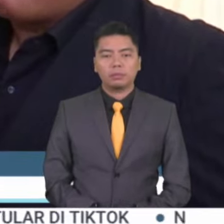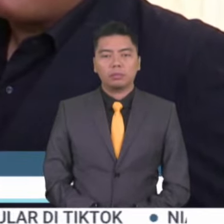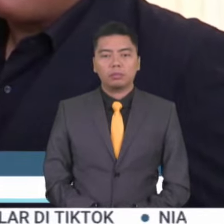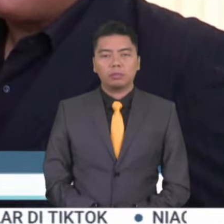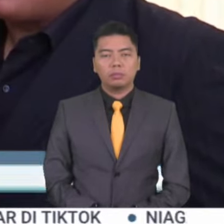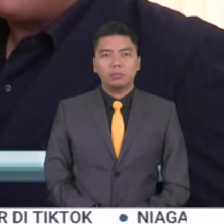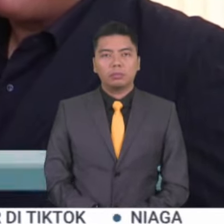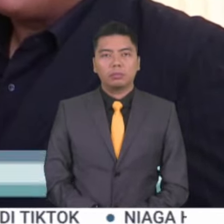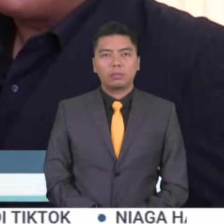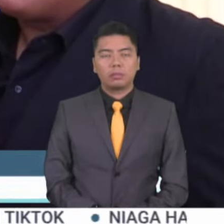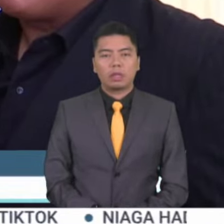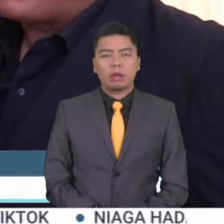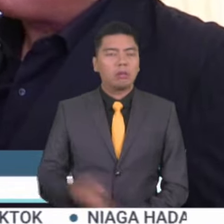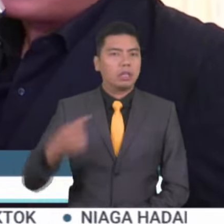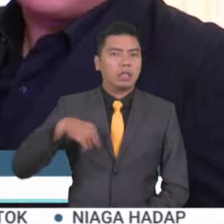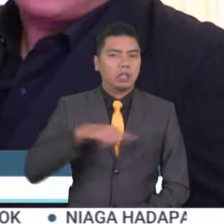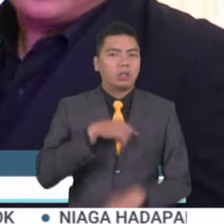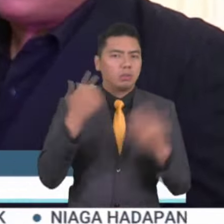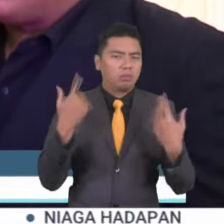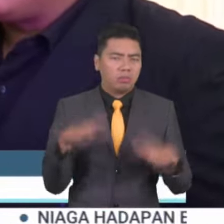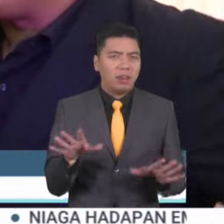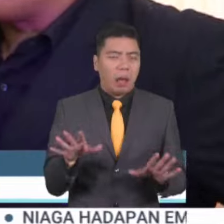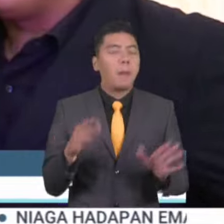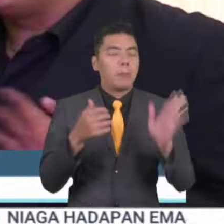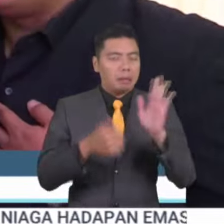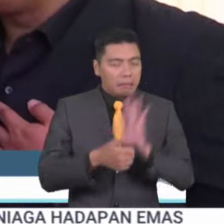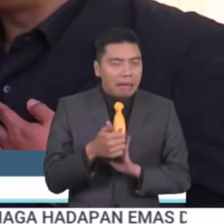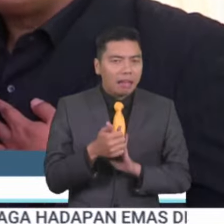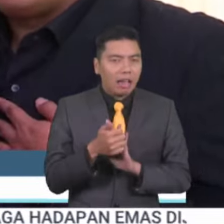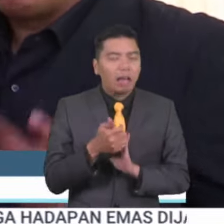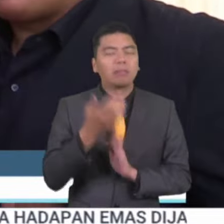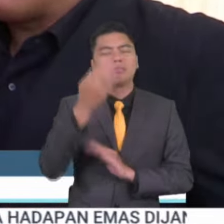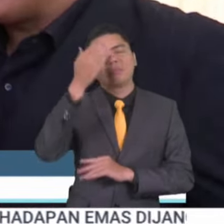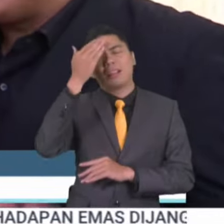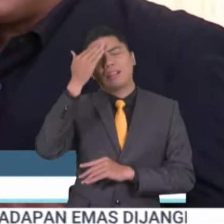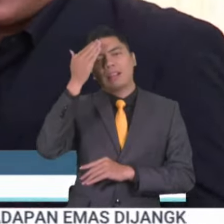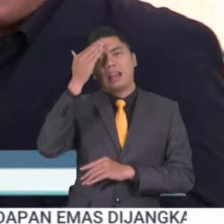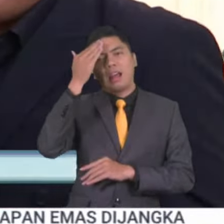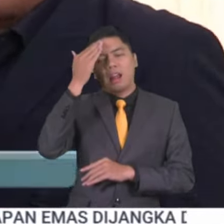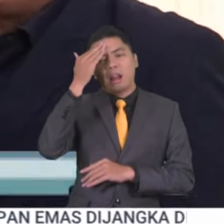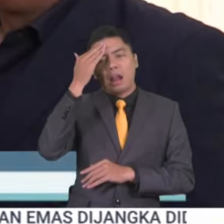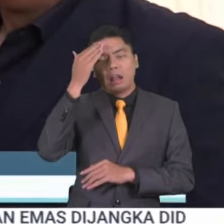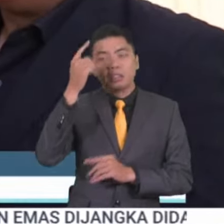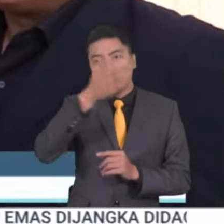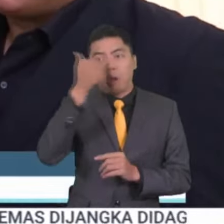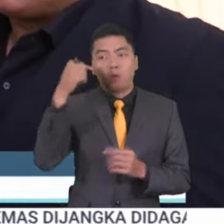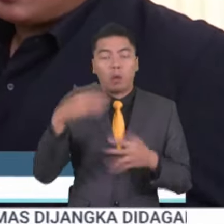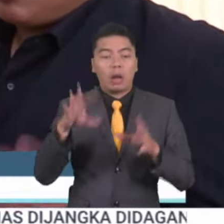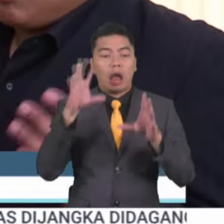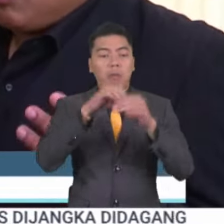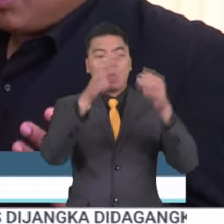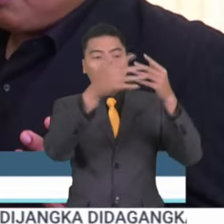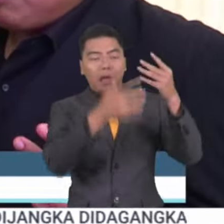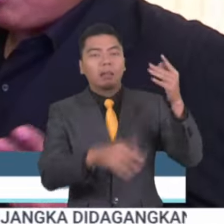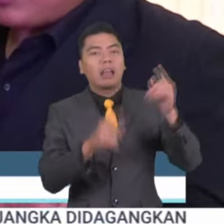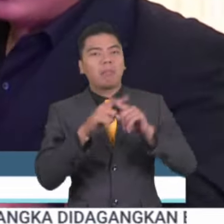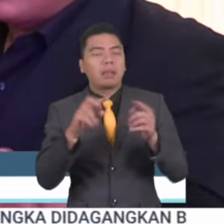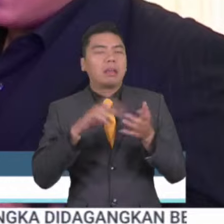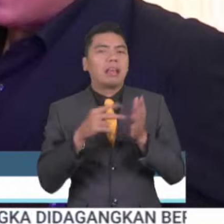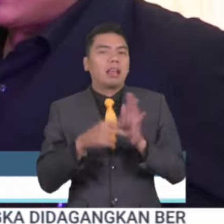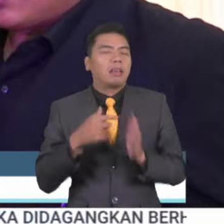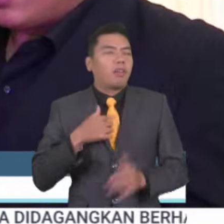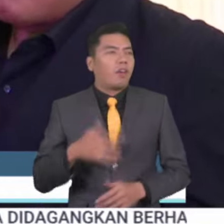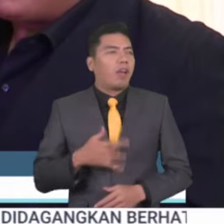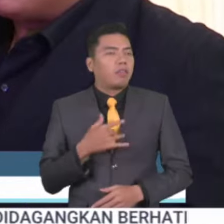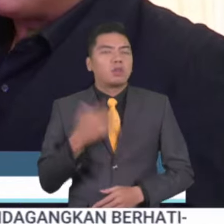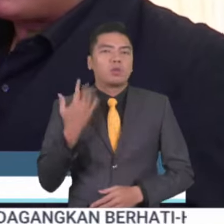Kita dah pun orang kata macam dah menang dah di hati kita orang dah, alhamdulillah, walaupun hanya tercalon, dia salah satu apa progres